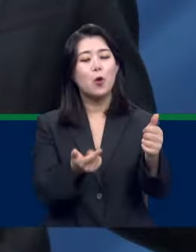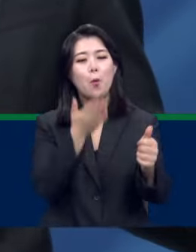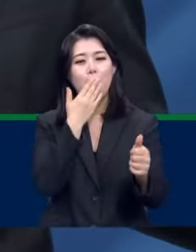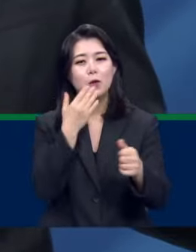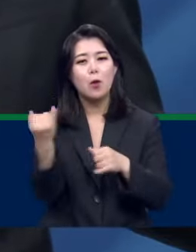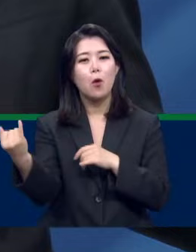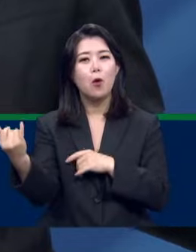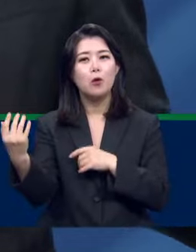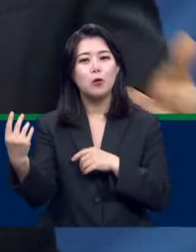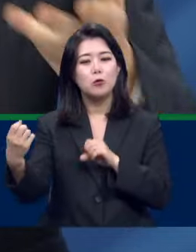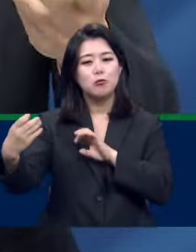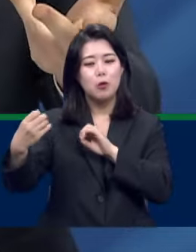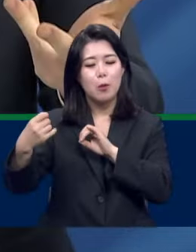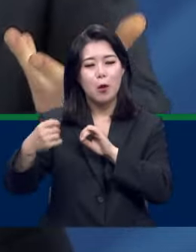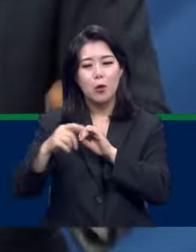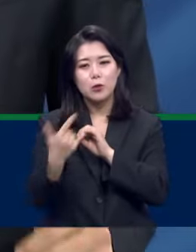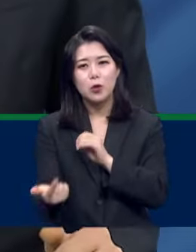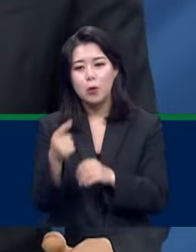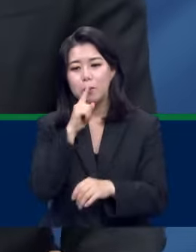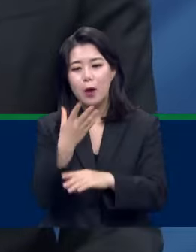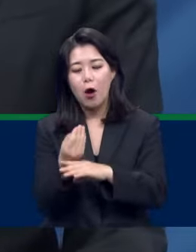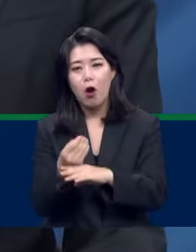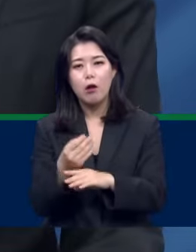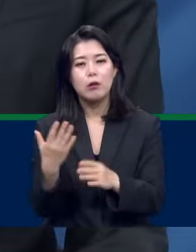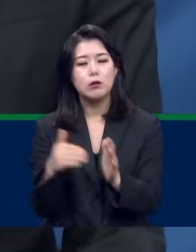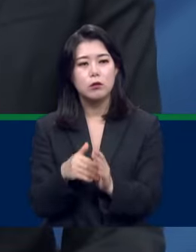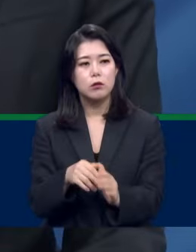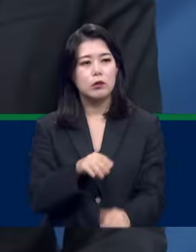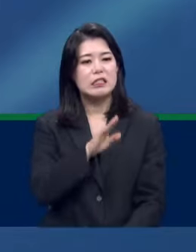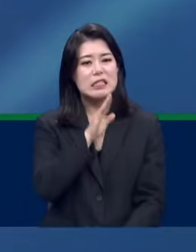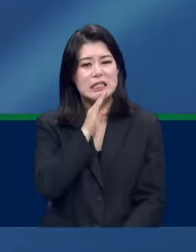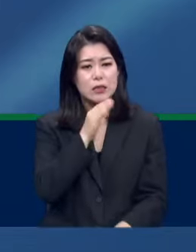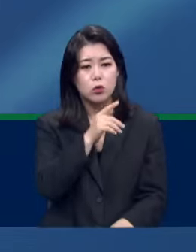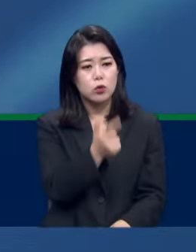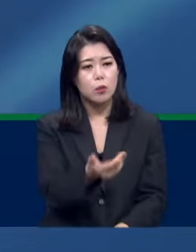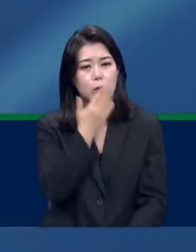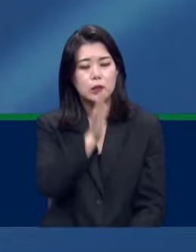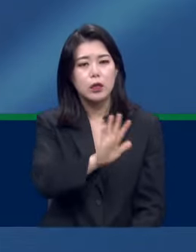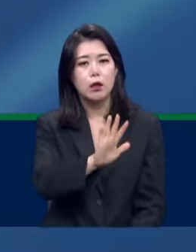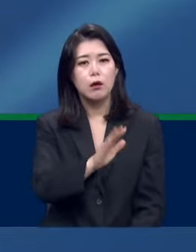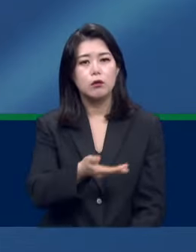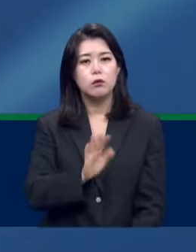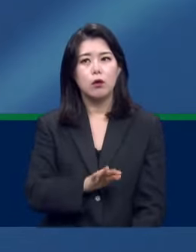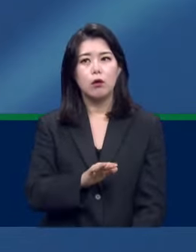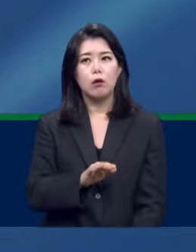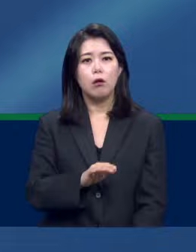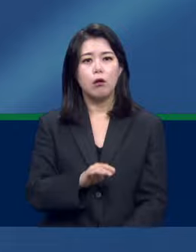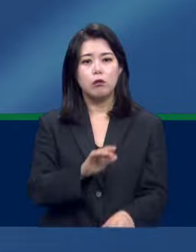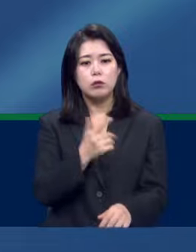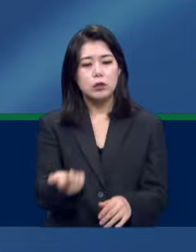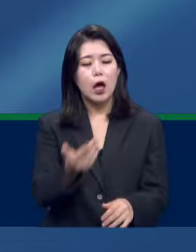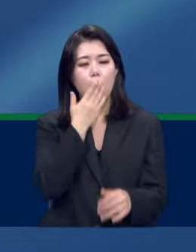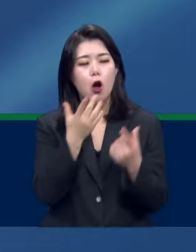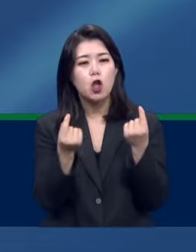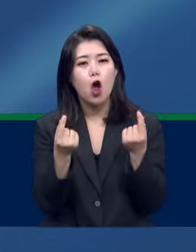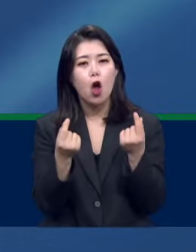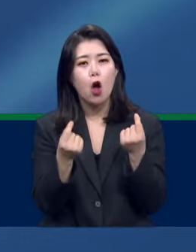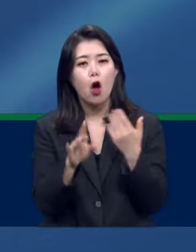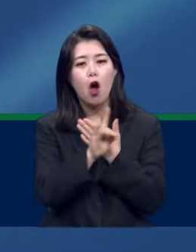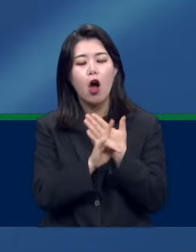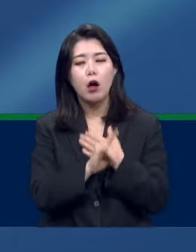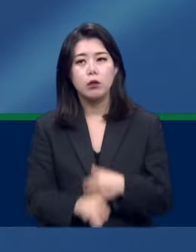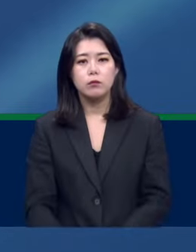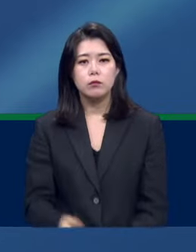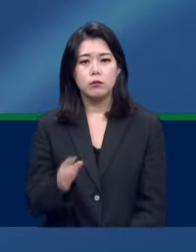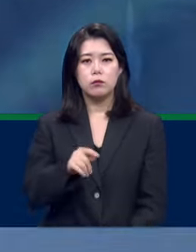이런 녹취를 해놨어요네 그럼 이게 공개됐는데 실제로 식사를 안 했는데 식사한게 돼버리면 안 되는 거죠 명태 씨가 왜 저런 녹취를